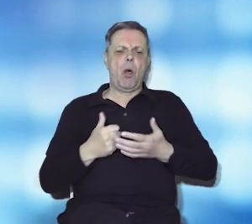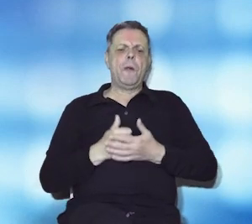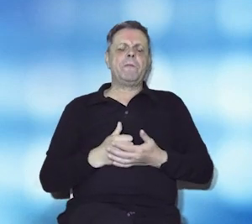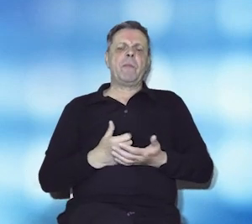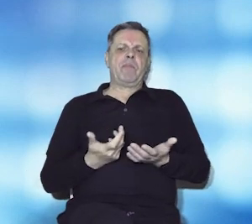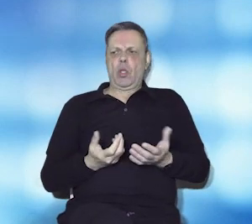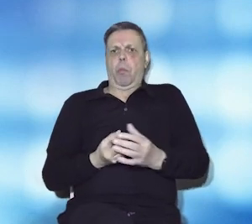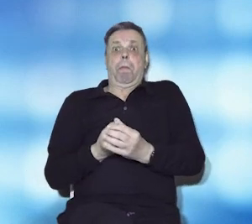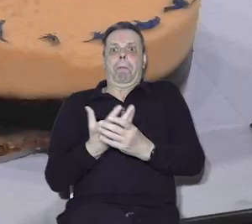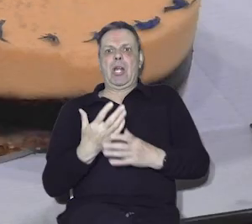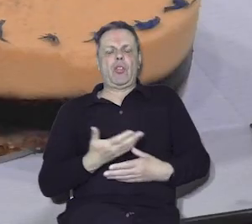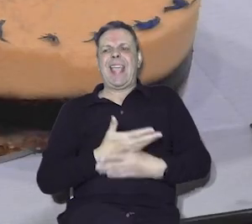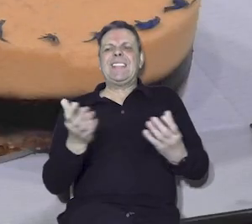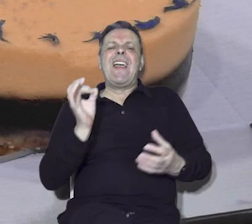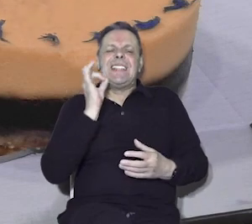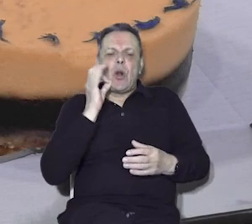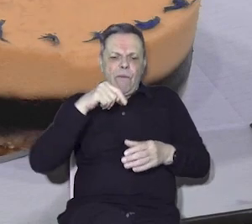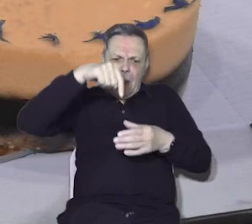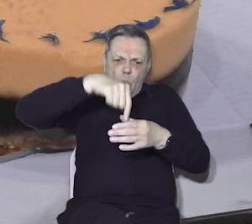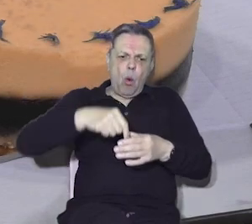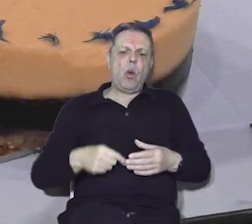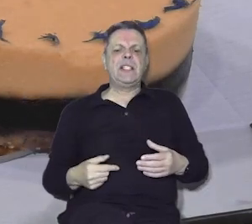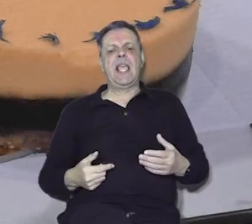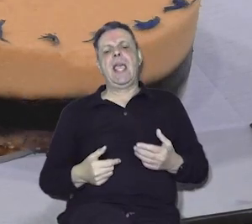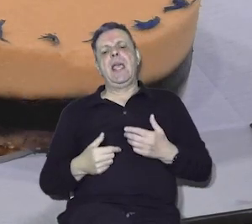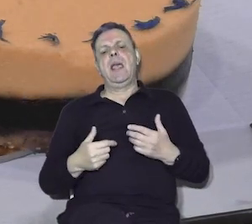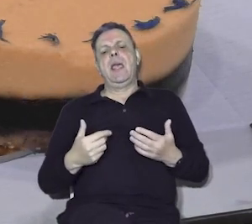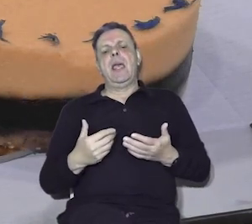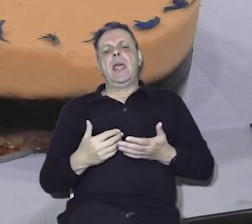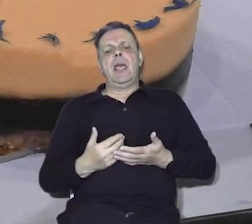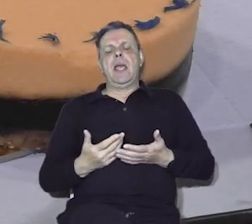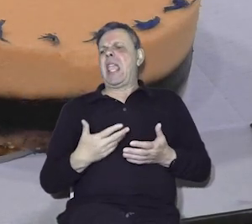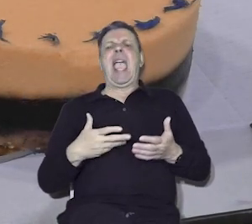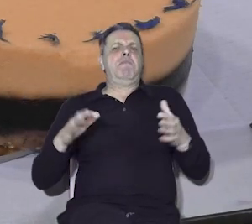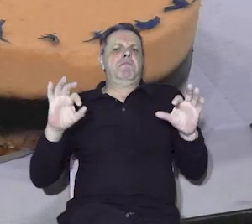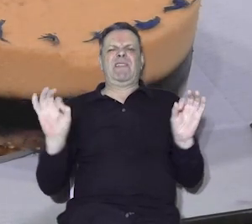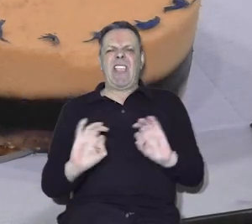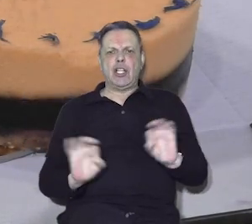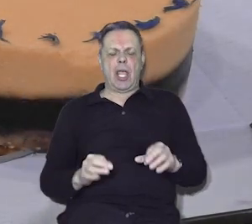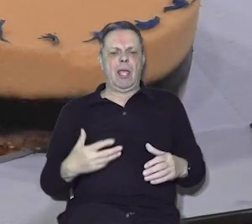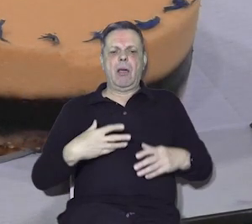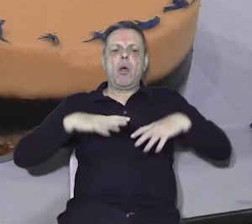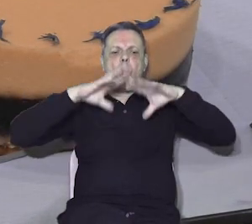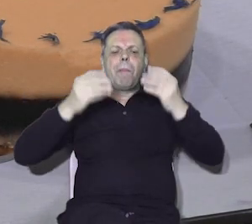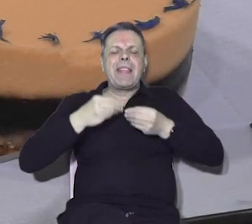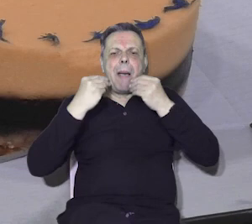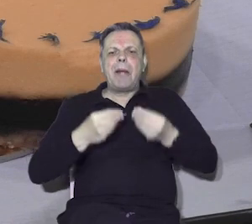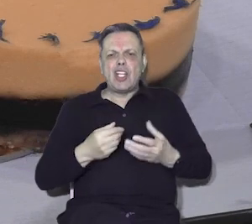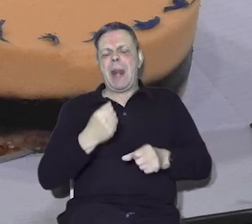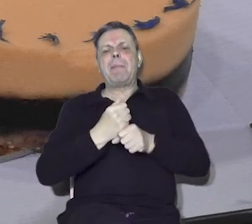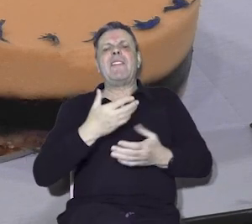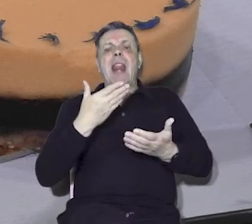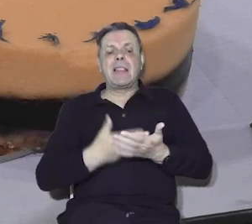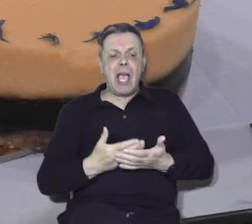Sve sirovine unutra koje ulaze se nastoje koristiti sto svježima. I ta cijela priča je percepirana da